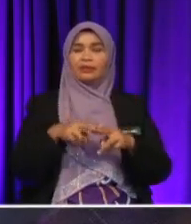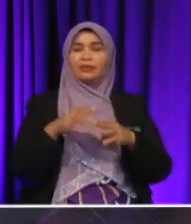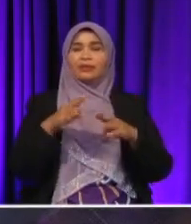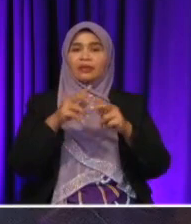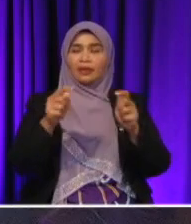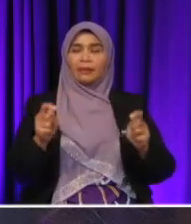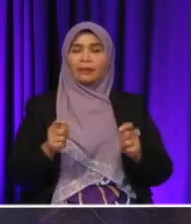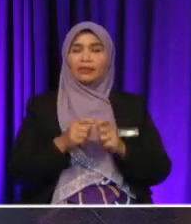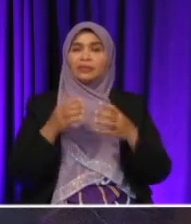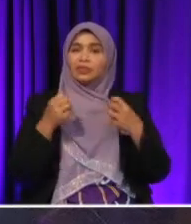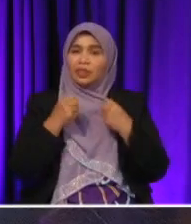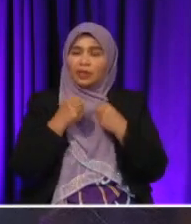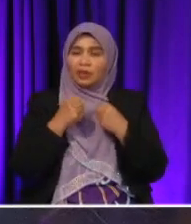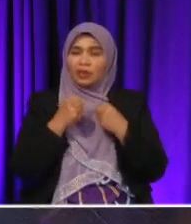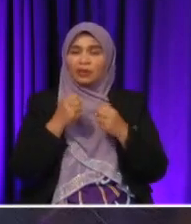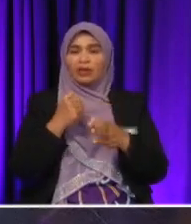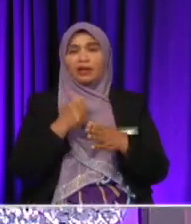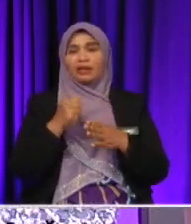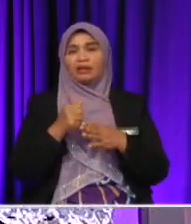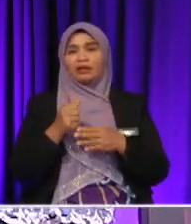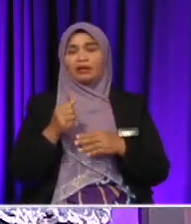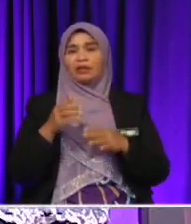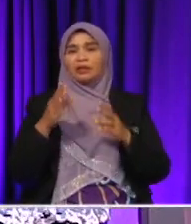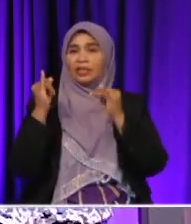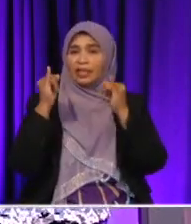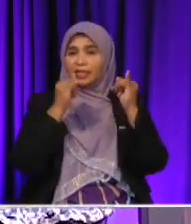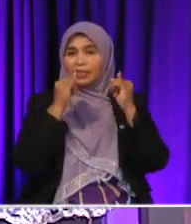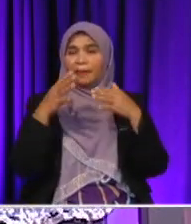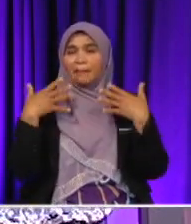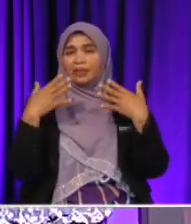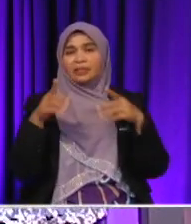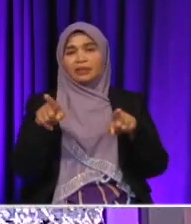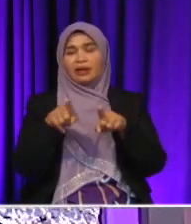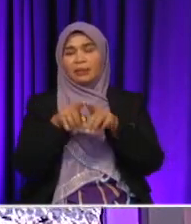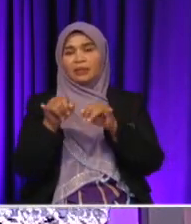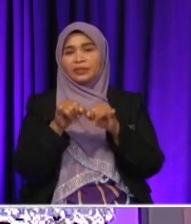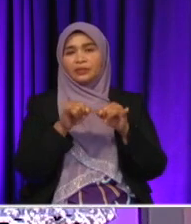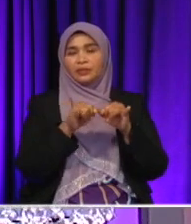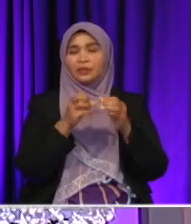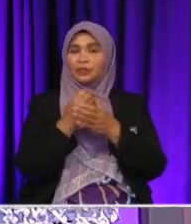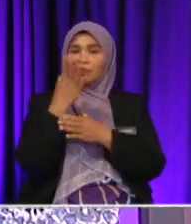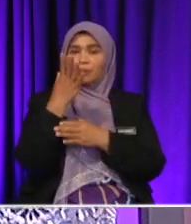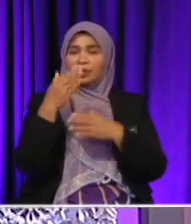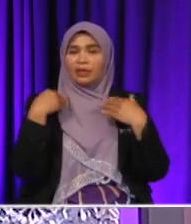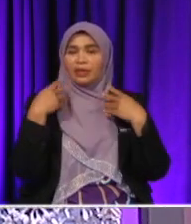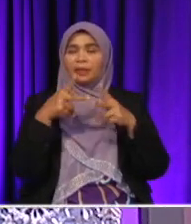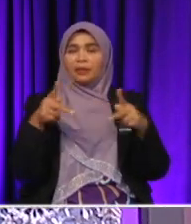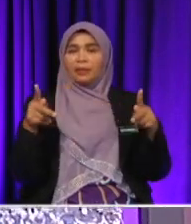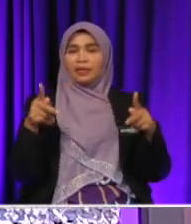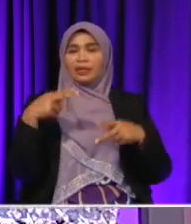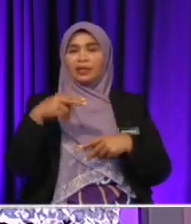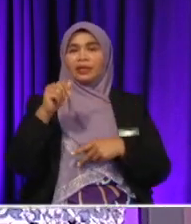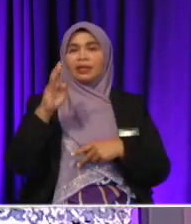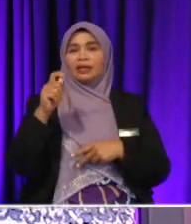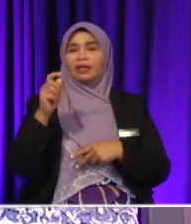duduk tempat yang beriklim panas Sama juga seperti tumbuhan pun ada berbagai habitat deh